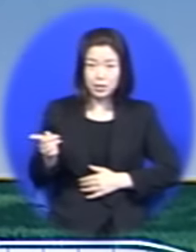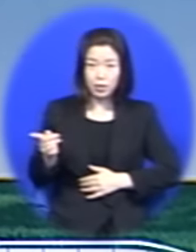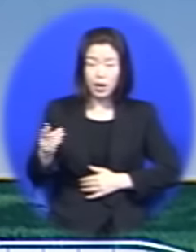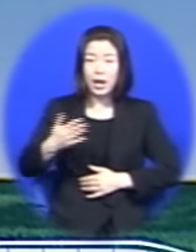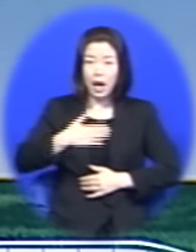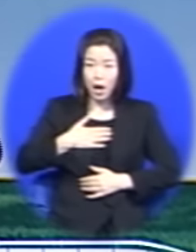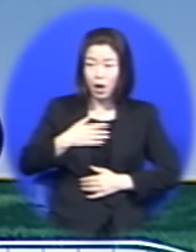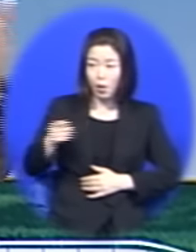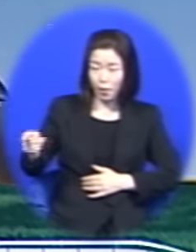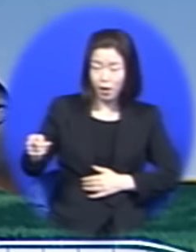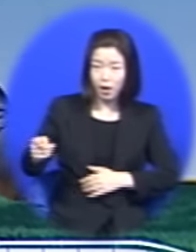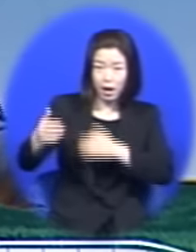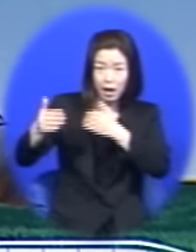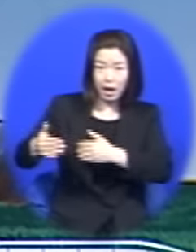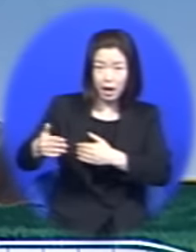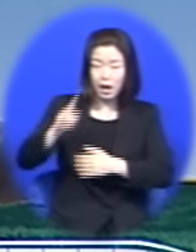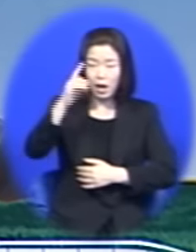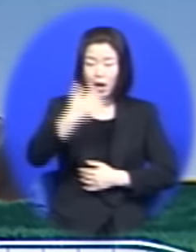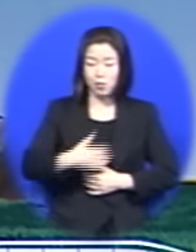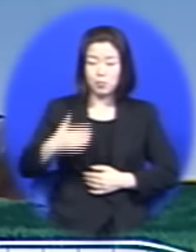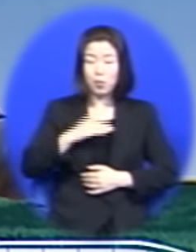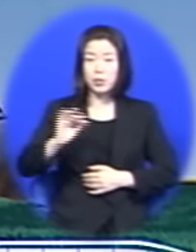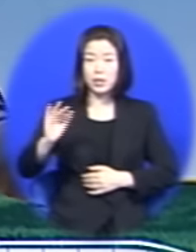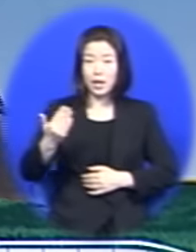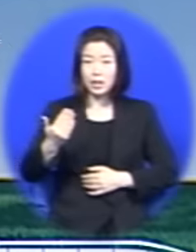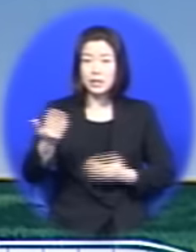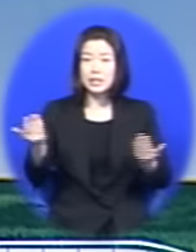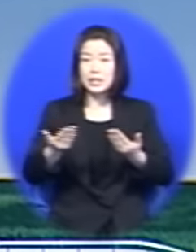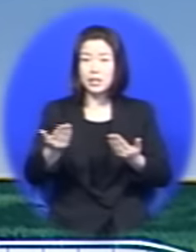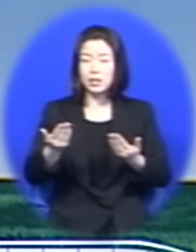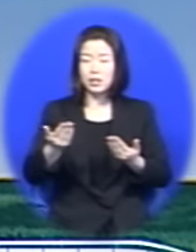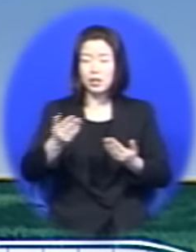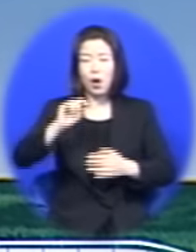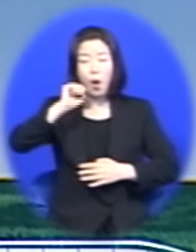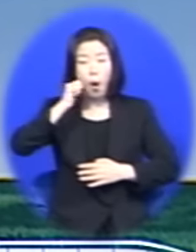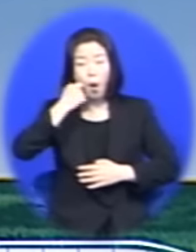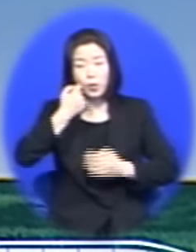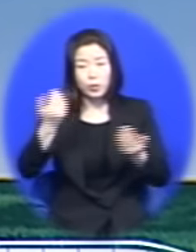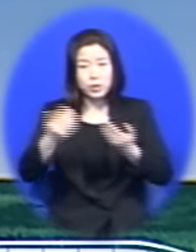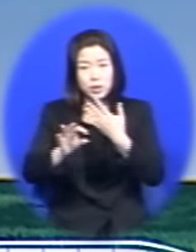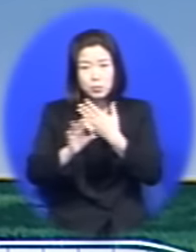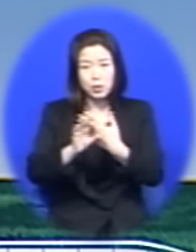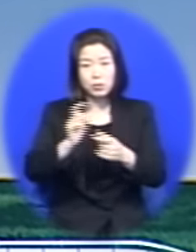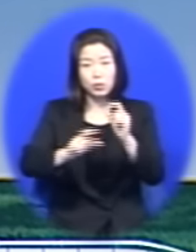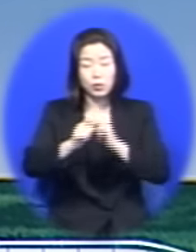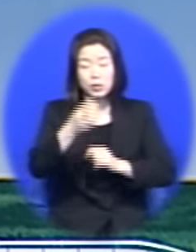나 사이에 한 몸이 되는 일이 불가능하면 오히려 이상하잖아요.